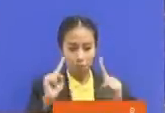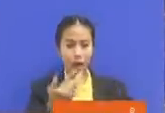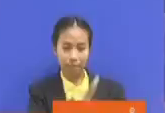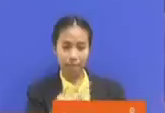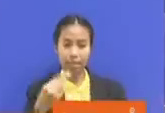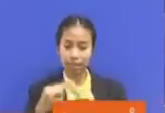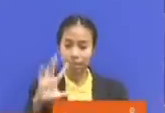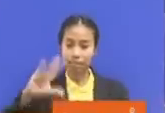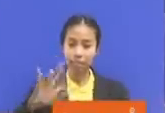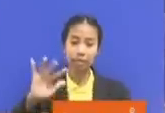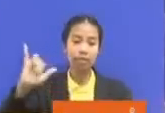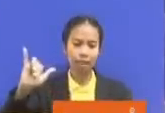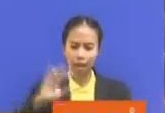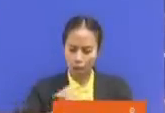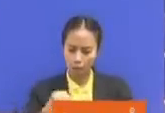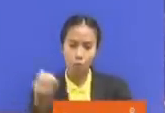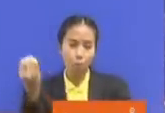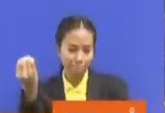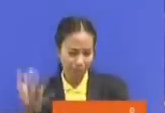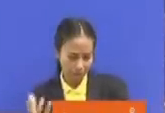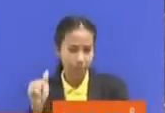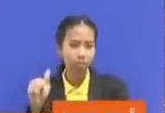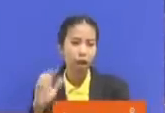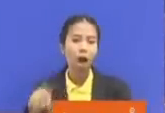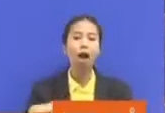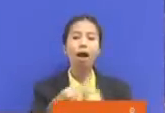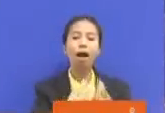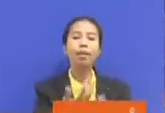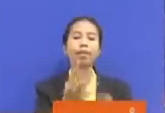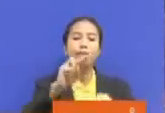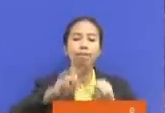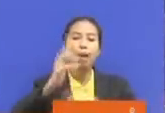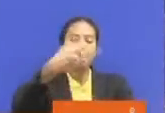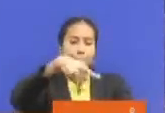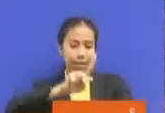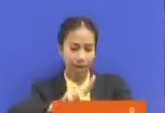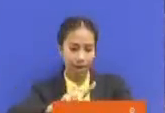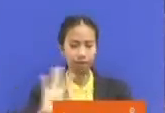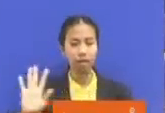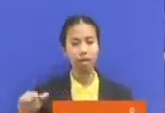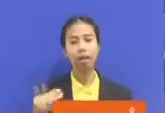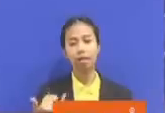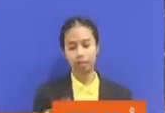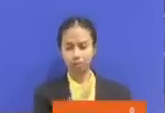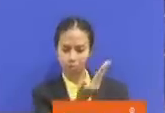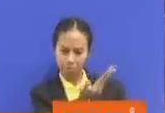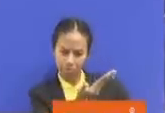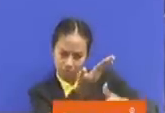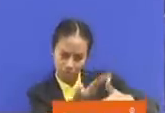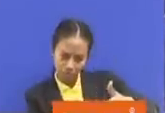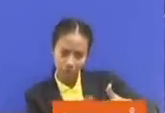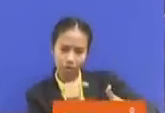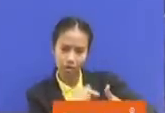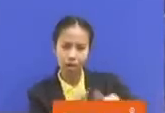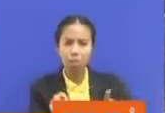ของพรรคภูมิใจไทยนั้นก็นายอนุทินชาญวีรกูลหัวหน้าพรรคภูมิใจไทยนะคะก็บอกว่าถ้าคลุมใจใครทั้งห้าสิบเอ็ดคน